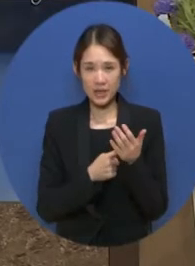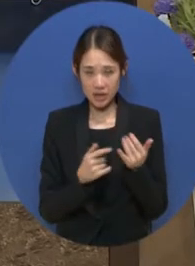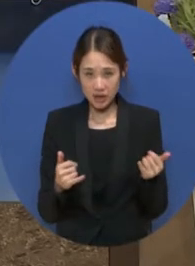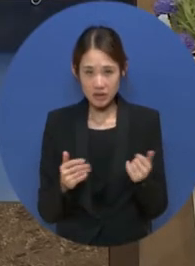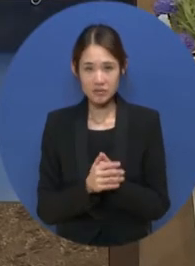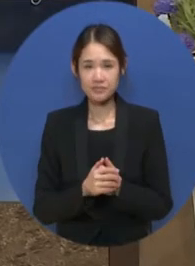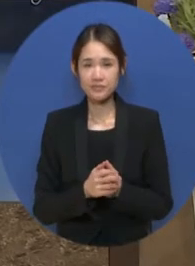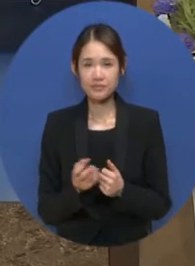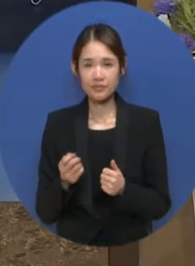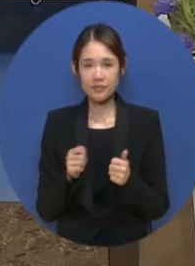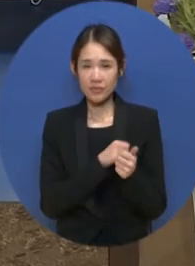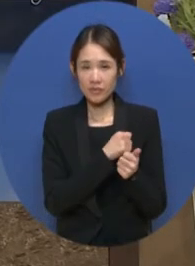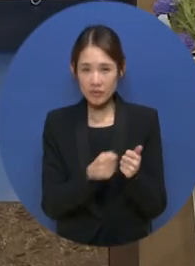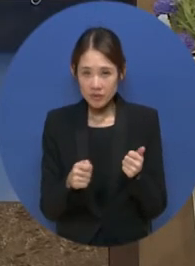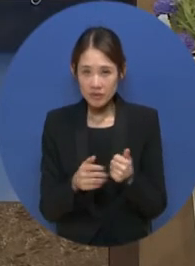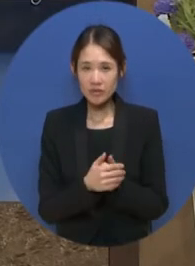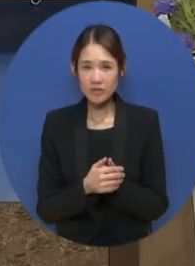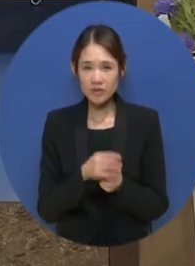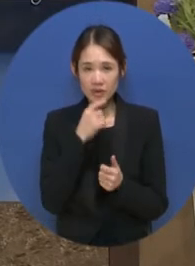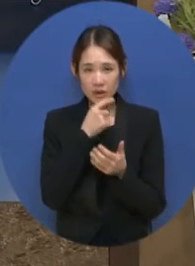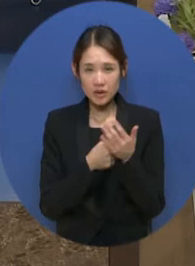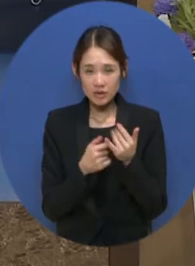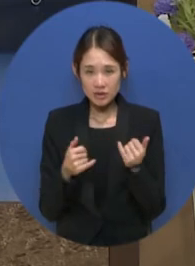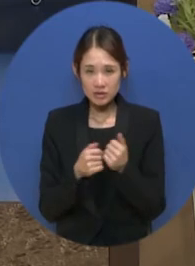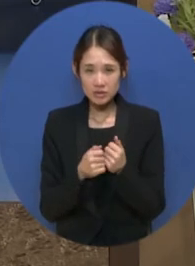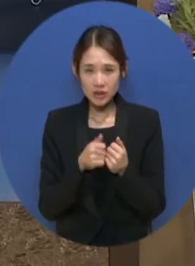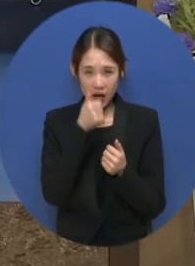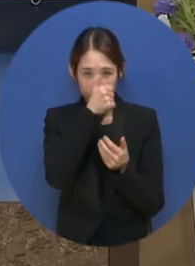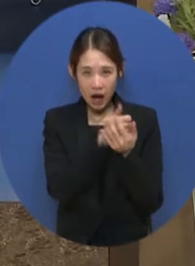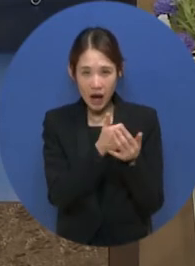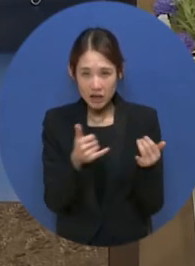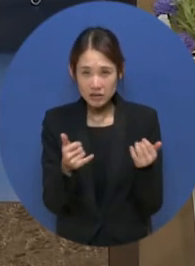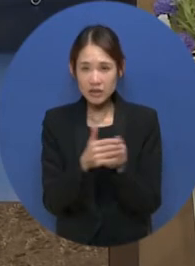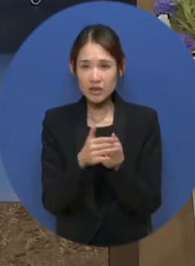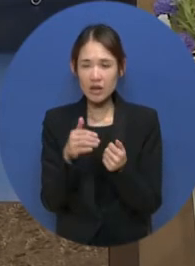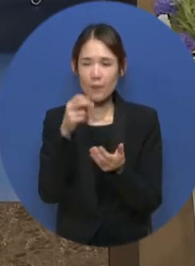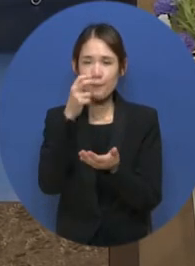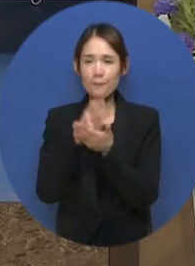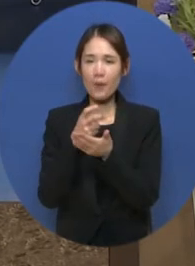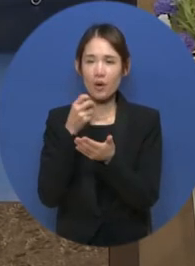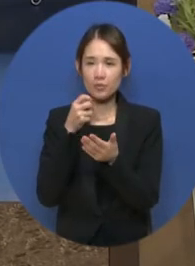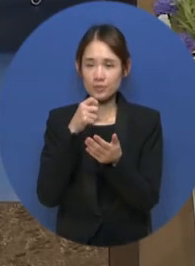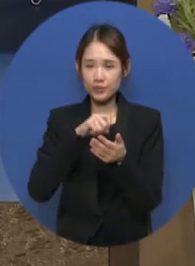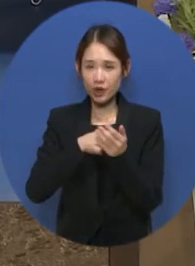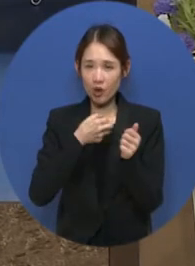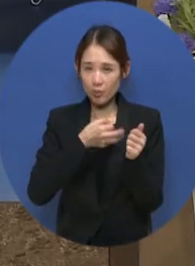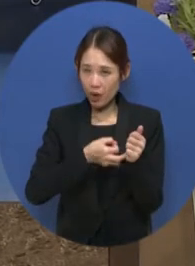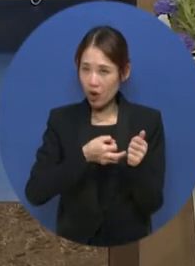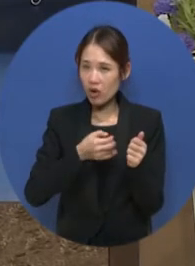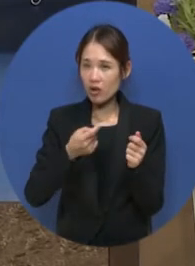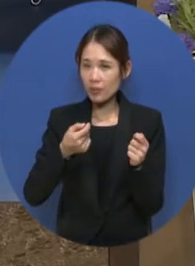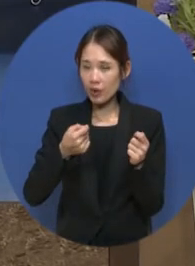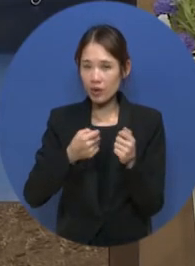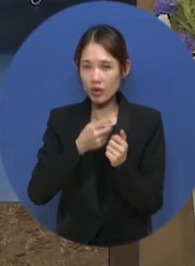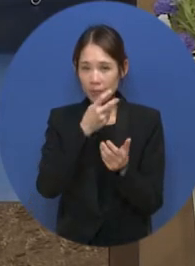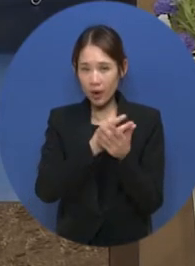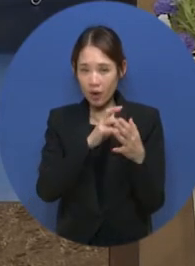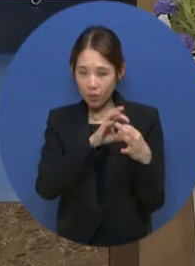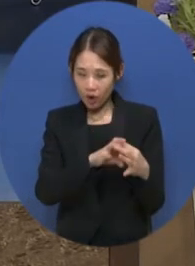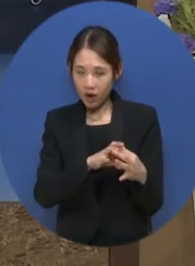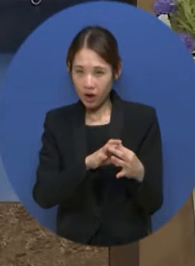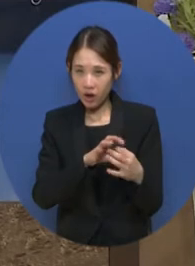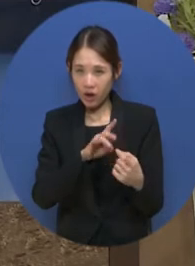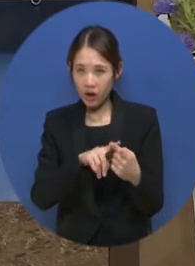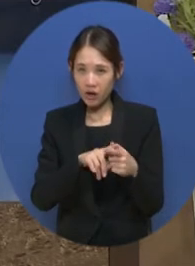어떠 한 대 그 피해자에게 가을을 이쁜거 가해자 분들에 대한 법적인 처벌이 나 이런 법적 부분에 대해서는